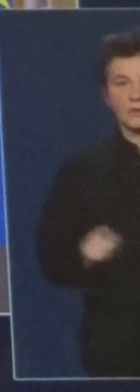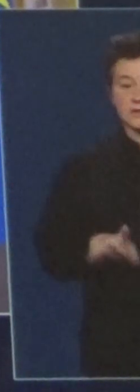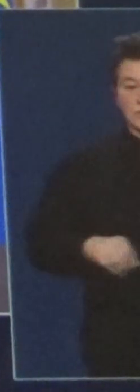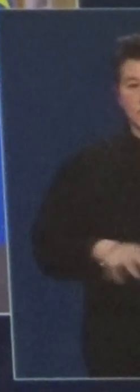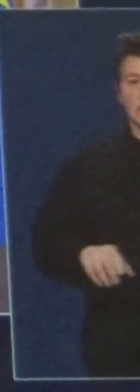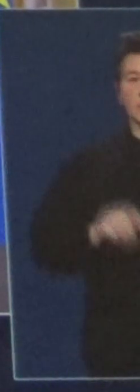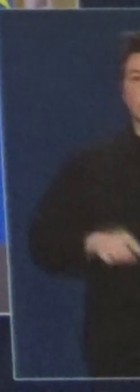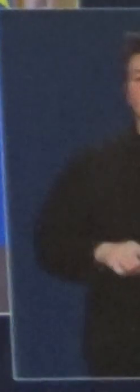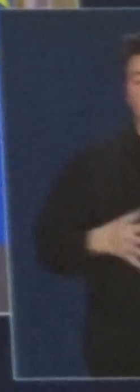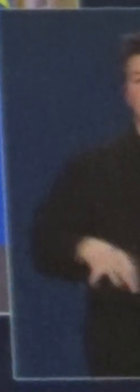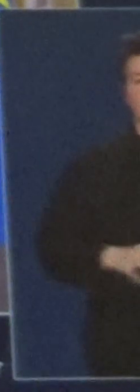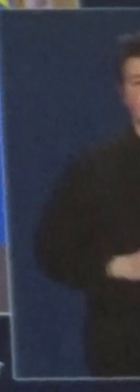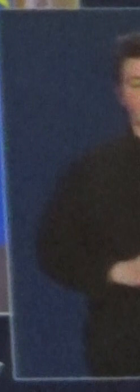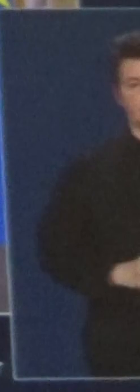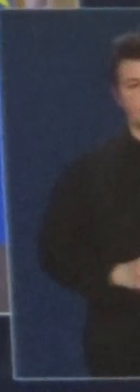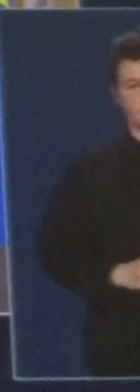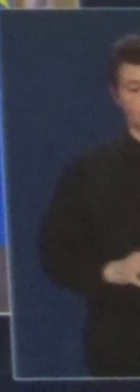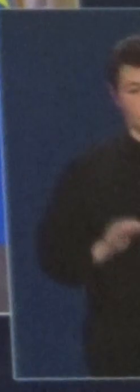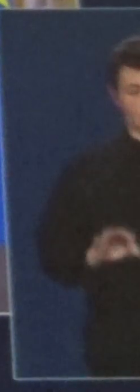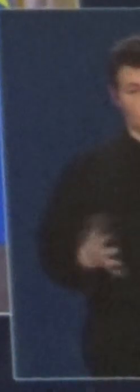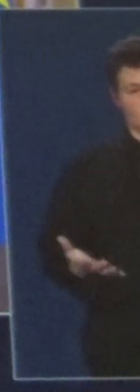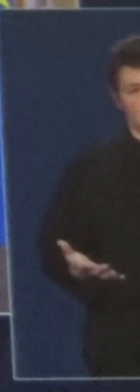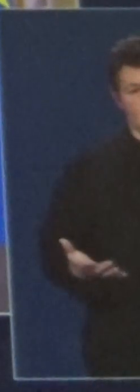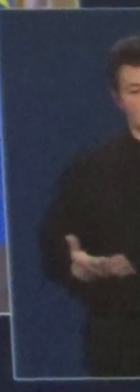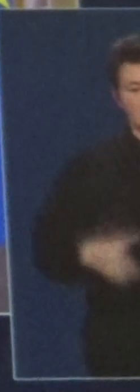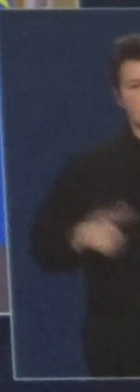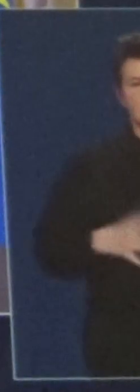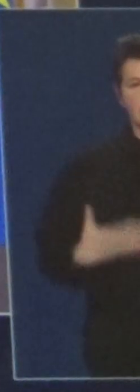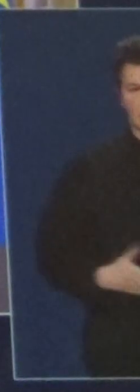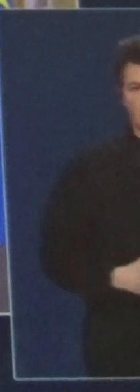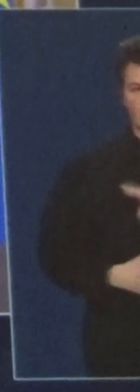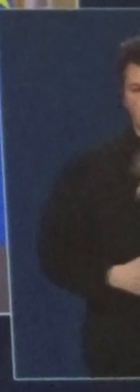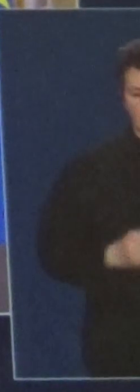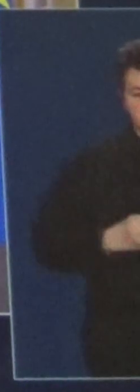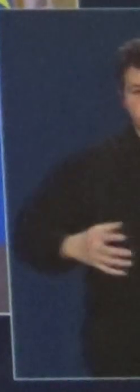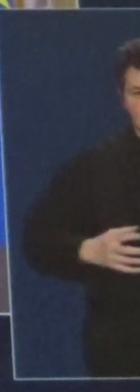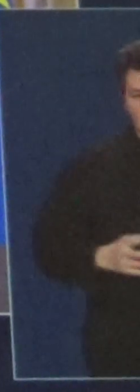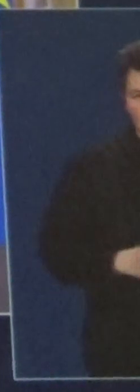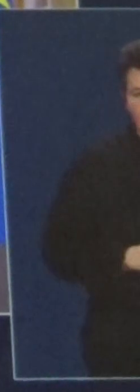enfumage. Waterloo, et si ce discours était prémonitoire?